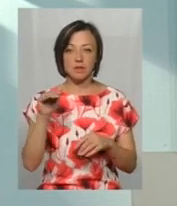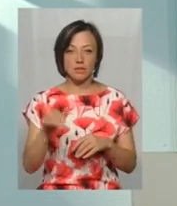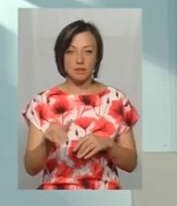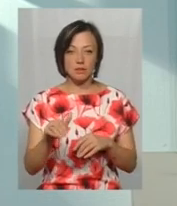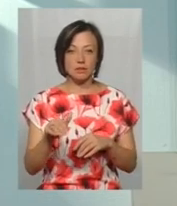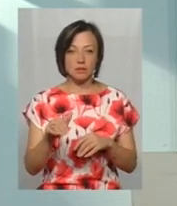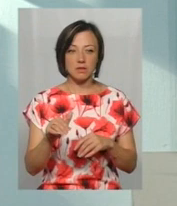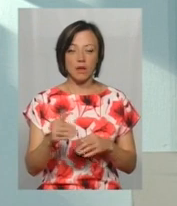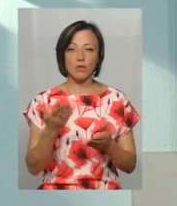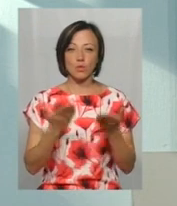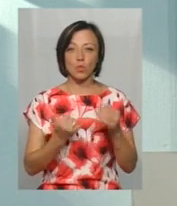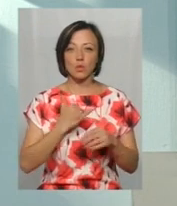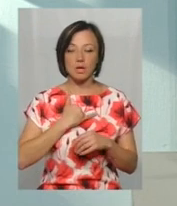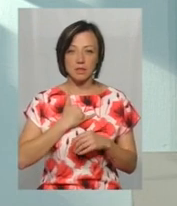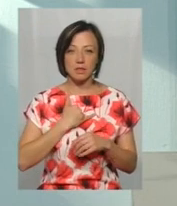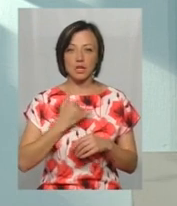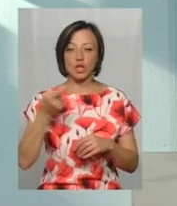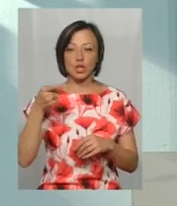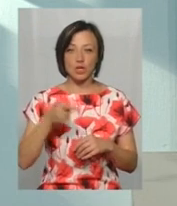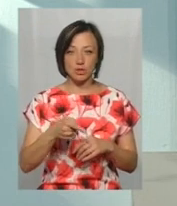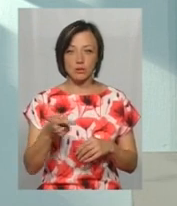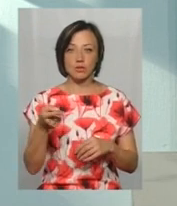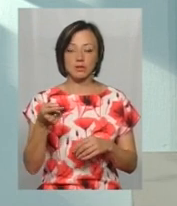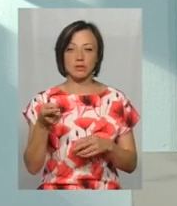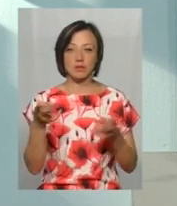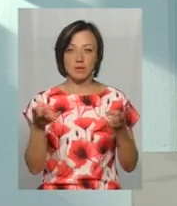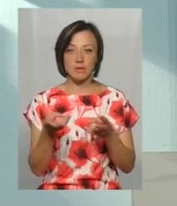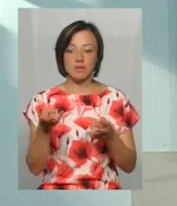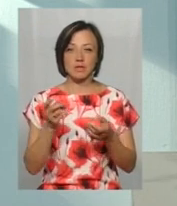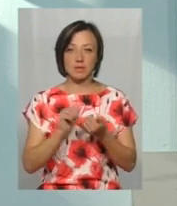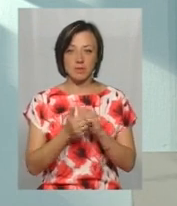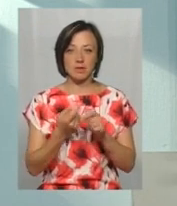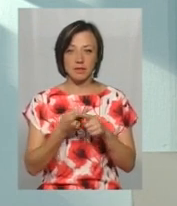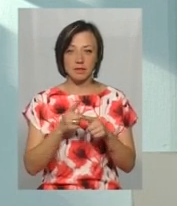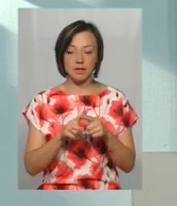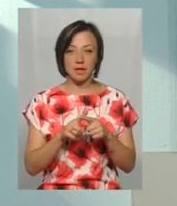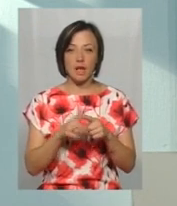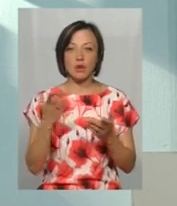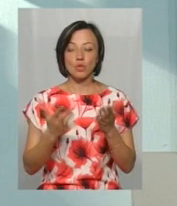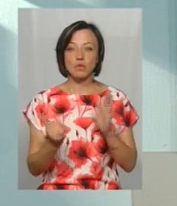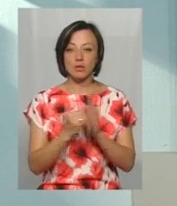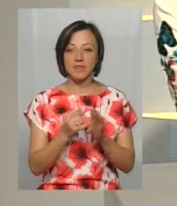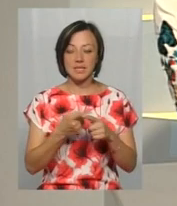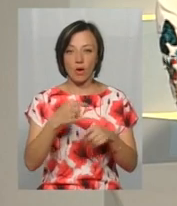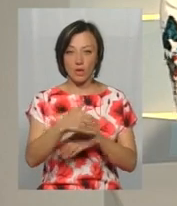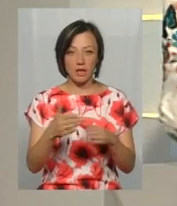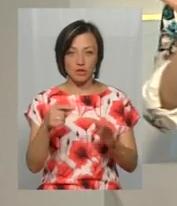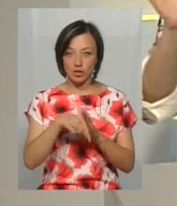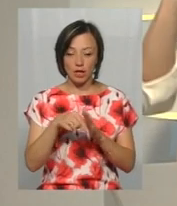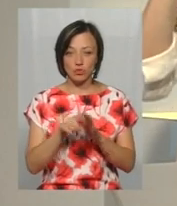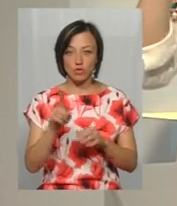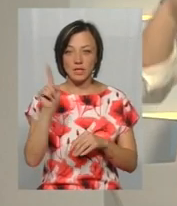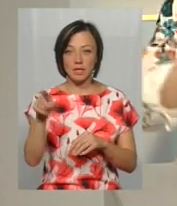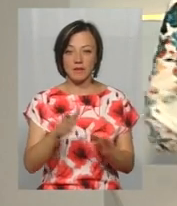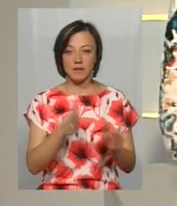9 тисяч, 9,5 тисяч, але якщо в нас йде тисячу, нам потрібно замінити їх. Якщо встановили ці контейнери, це не означає, що